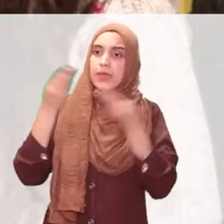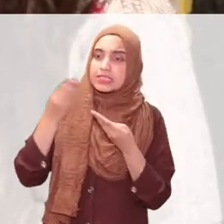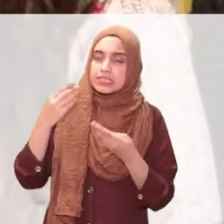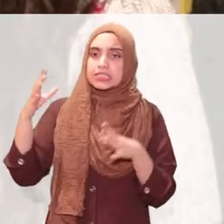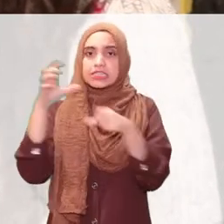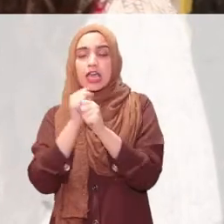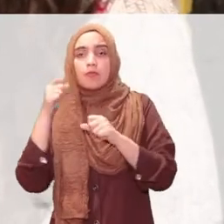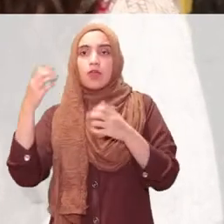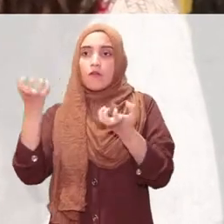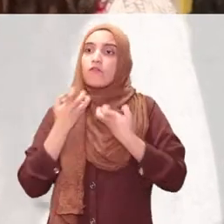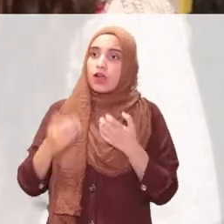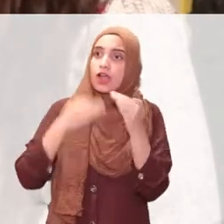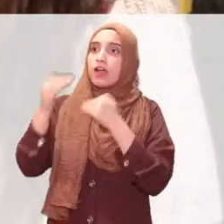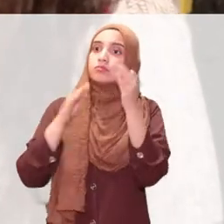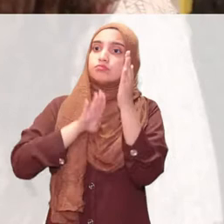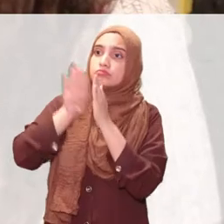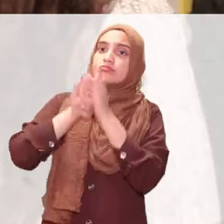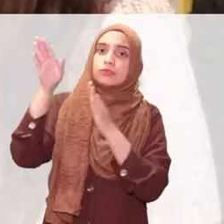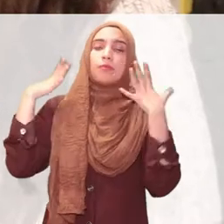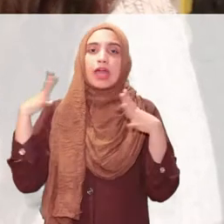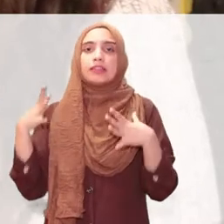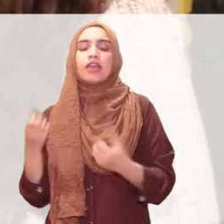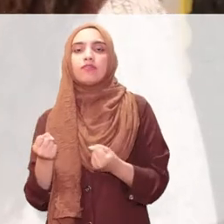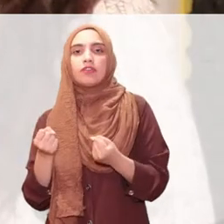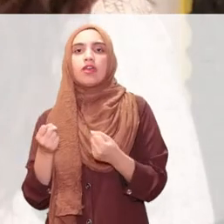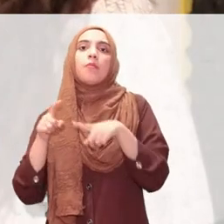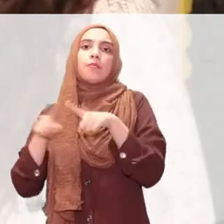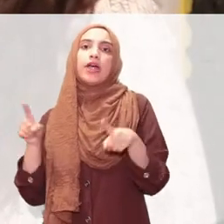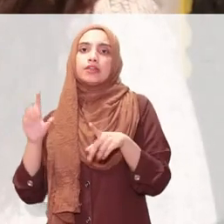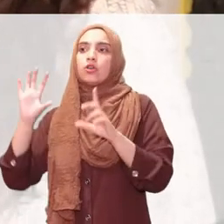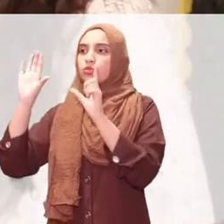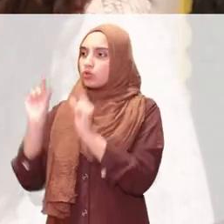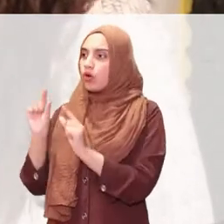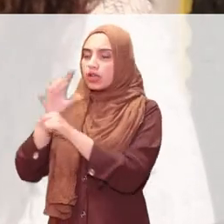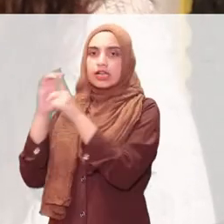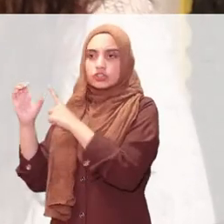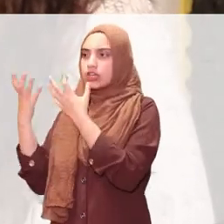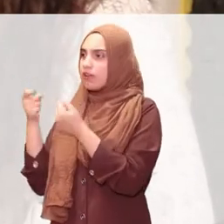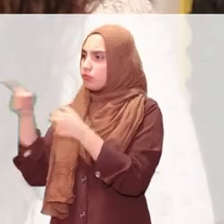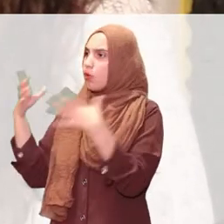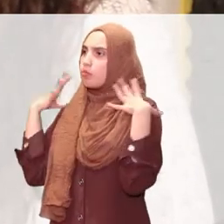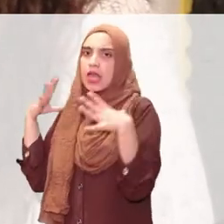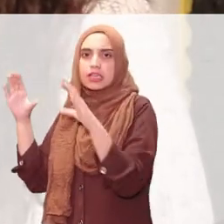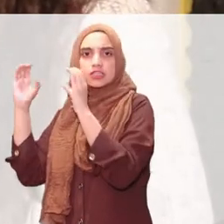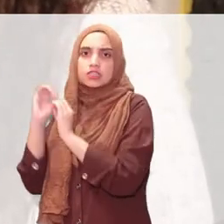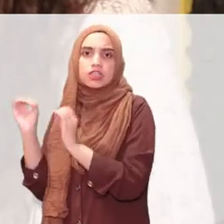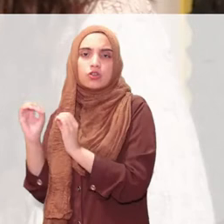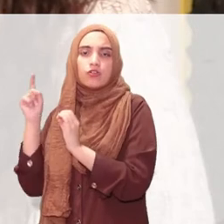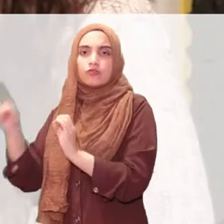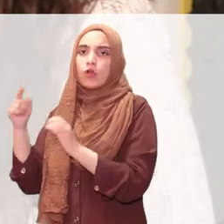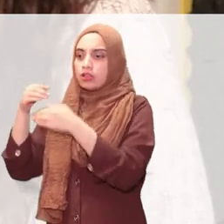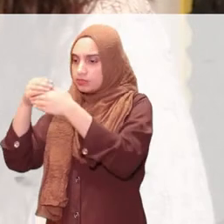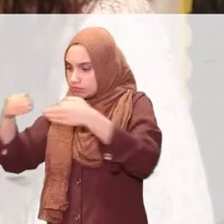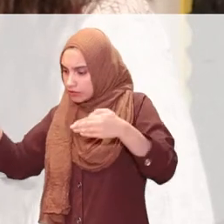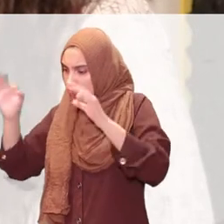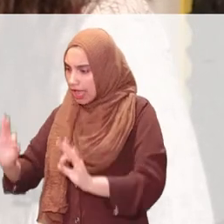पर आप देखते हैं कि लोगों के गुणों डेफिनेशन आफ लाइफ विल स्पेंड इस हाउ वेल यू मिनिस्टर विद लाइंस एंड एसिड